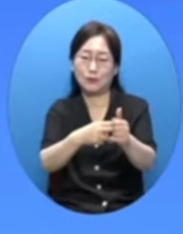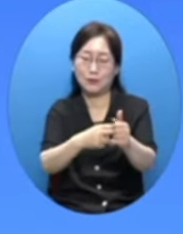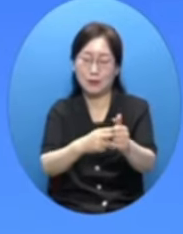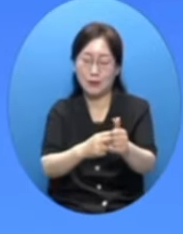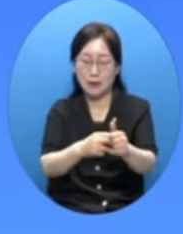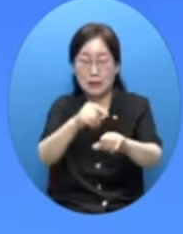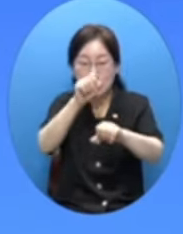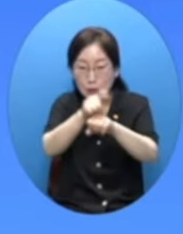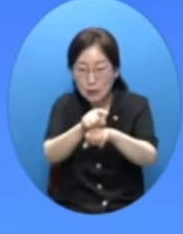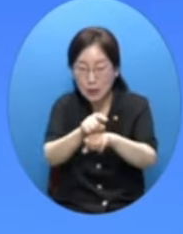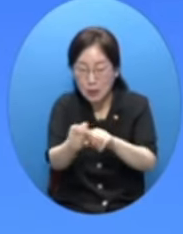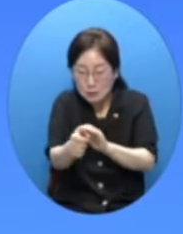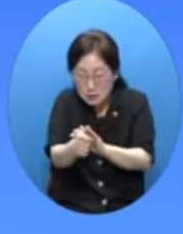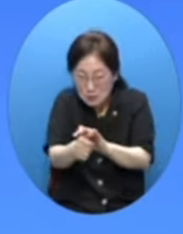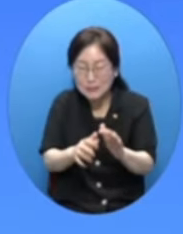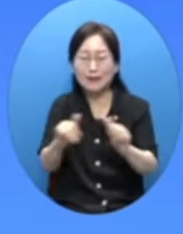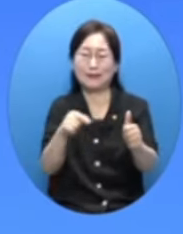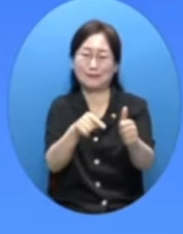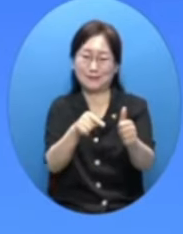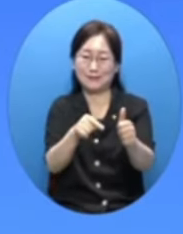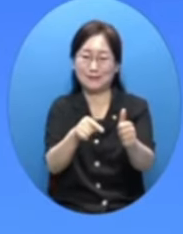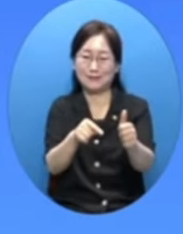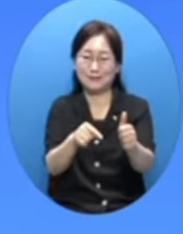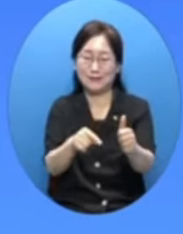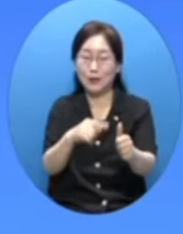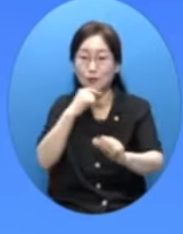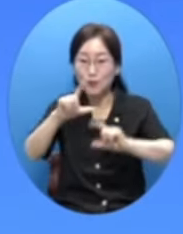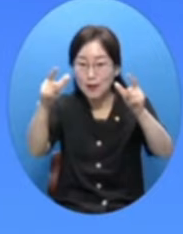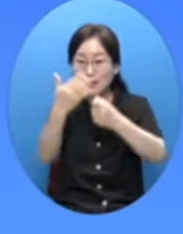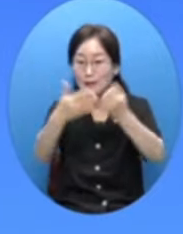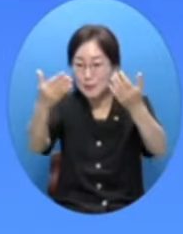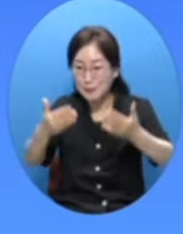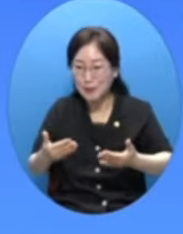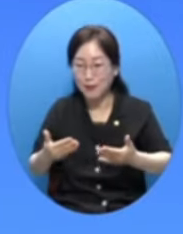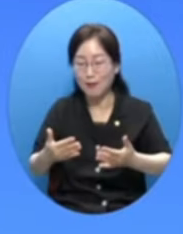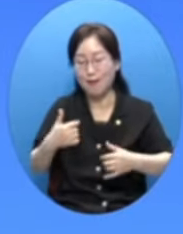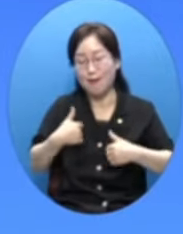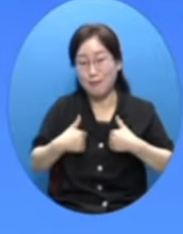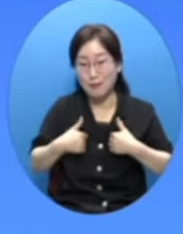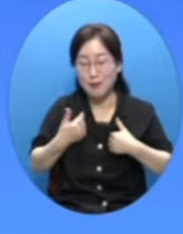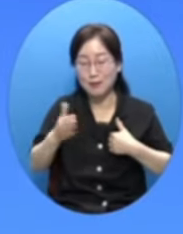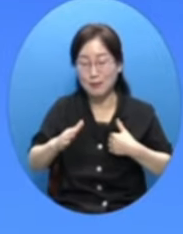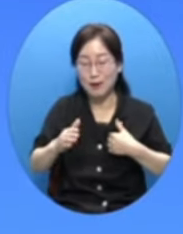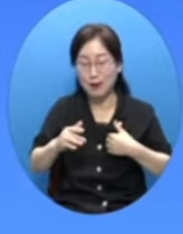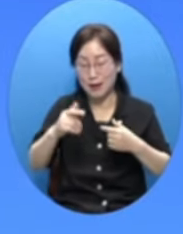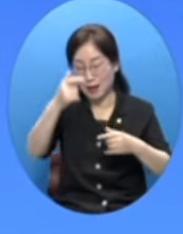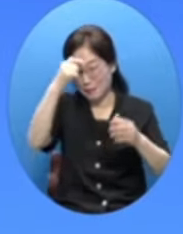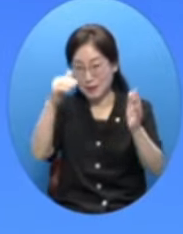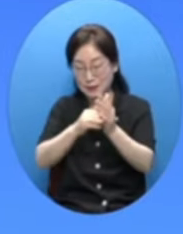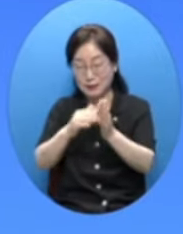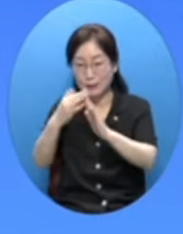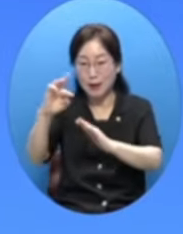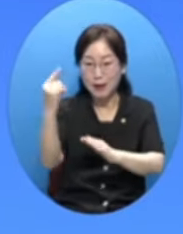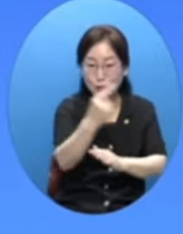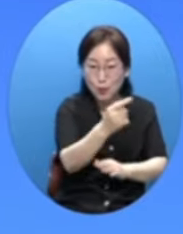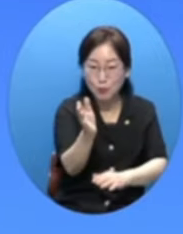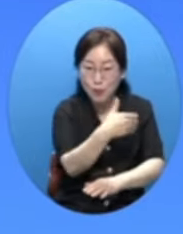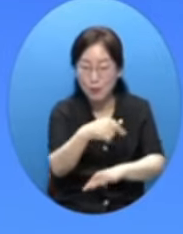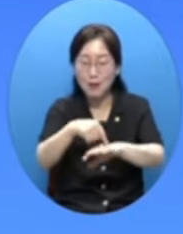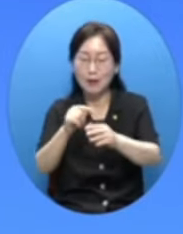소심하고 내성적인 분이라 주일날 은혜 받고 참 기쁜데 돌아서 나가는 순간부터